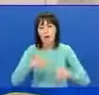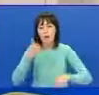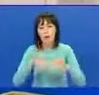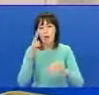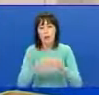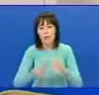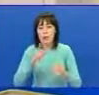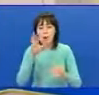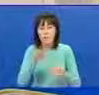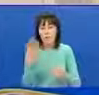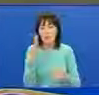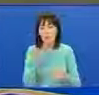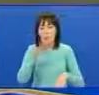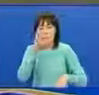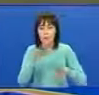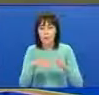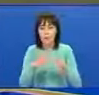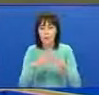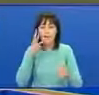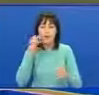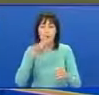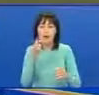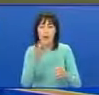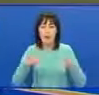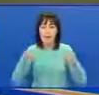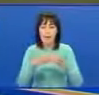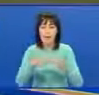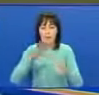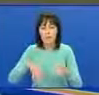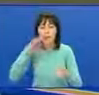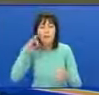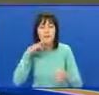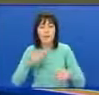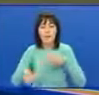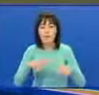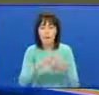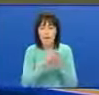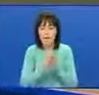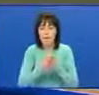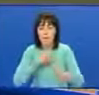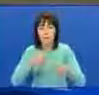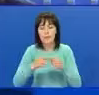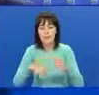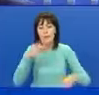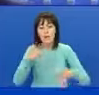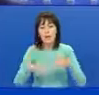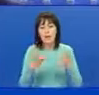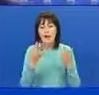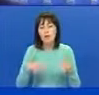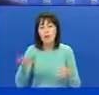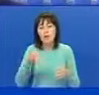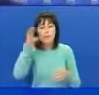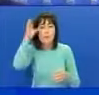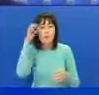Құралбек Ордабаев кезінде атақ даңқ алысқа кеткен Алматының Қайрат командасын кейіннен Қазақстан футбол федерациясында басқарды. Жарысқа еліміздің бірнеше облысы мен